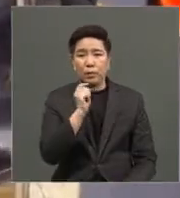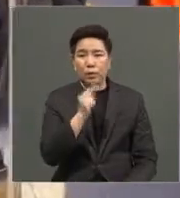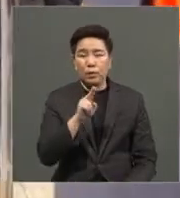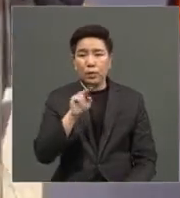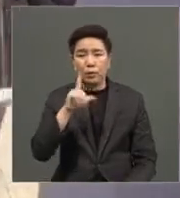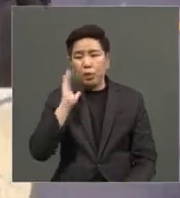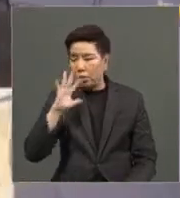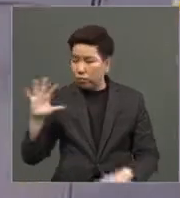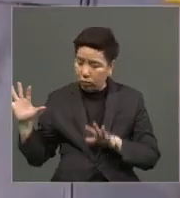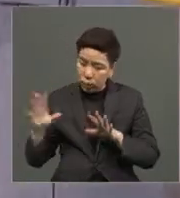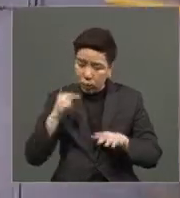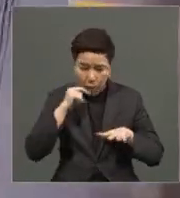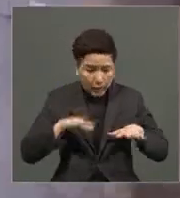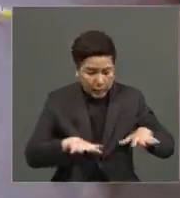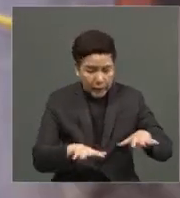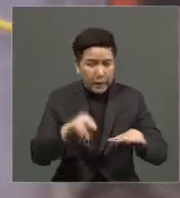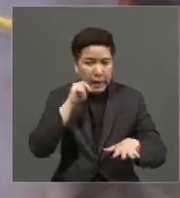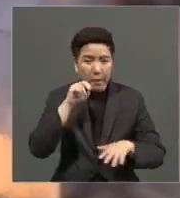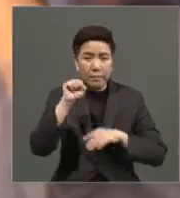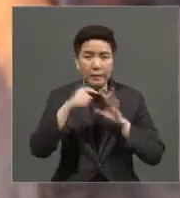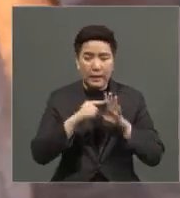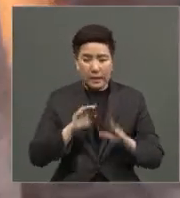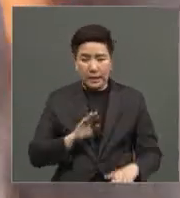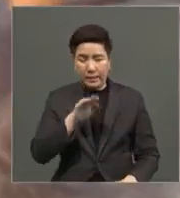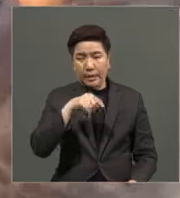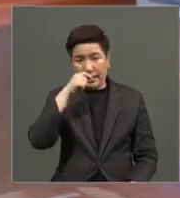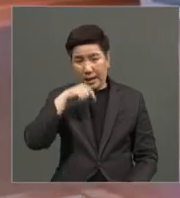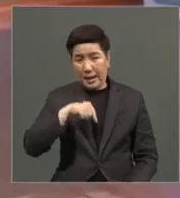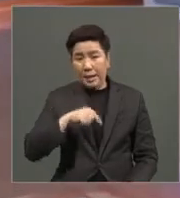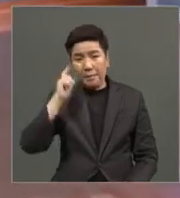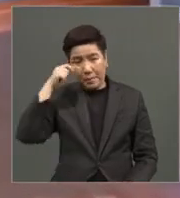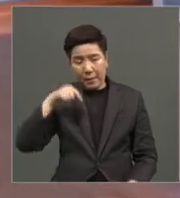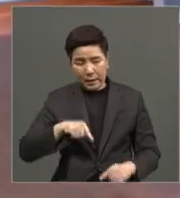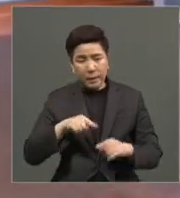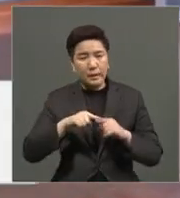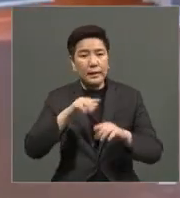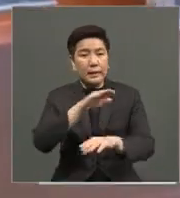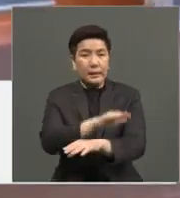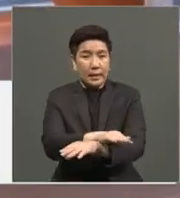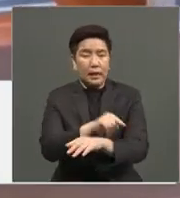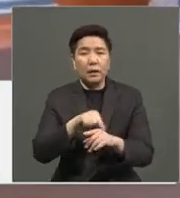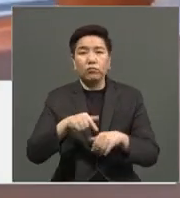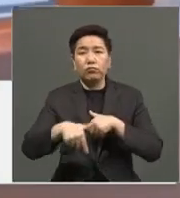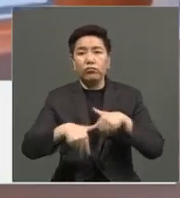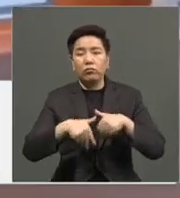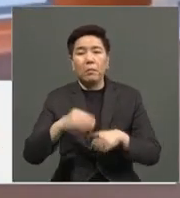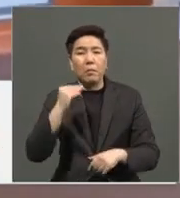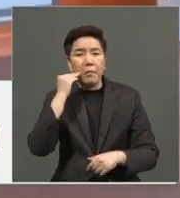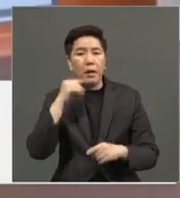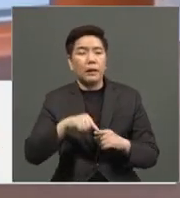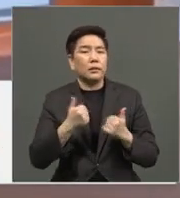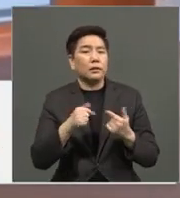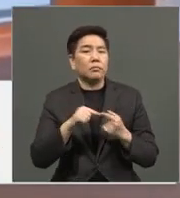คณะลงพื้นที่สำรวจแม่น้ำสายบริเวณสะพานมิตรภาพแห่งที่ 1แยกต้นโพธิ์สวนสาธารณะบ้านไม้ลุง